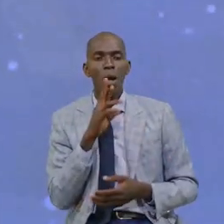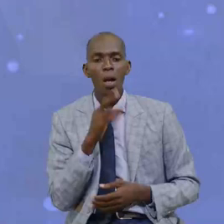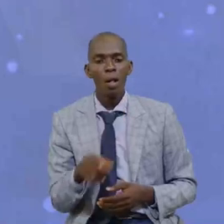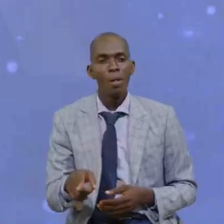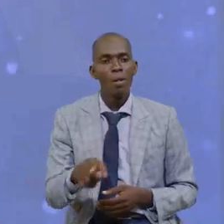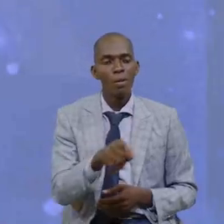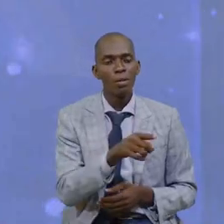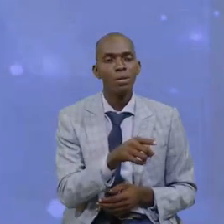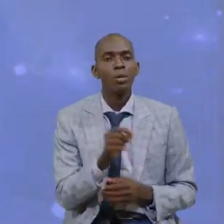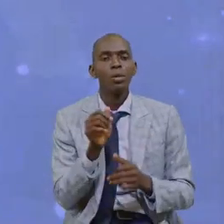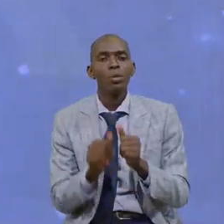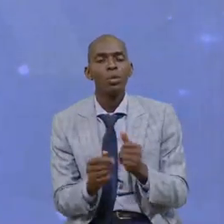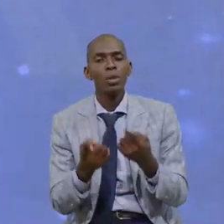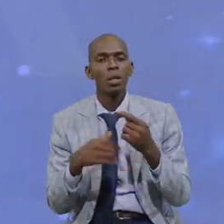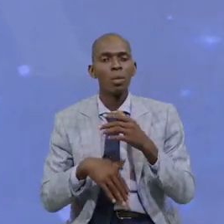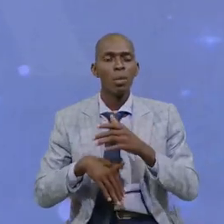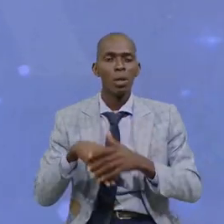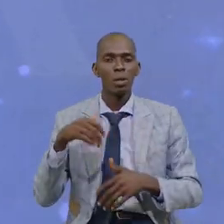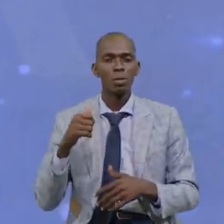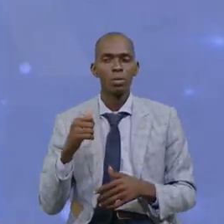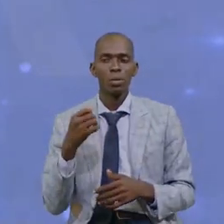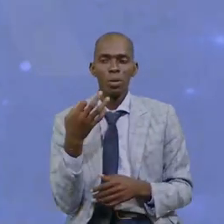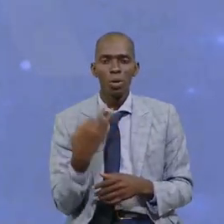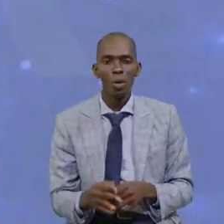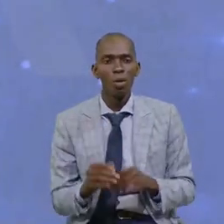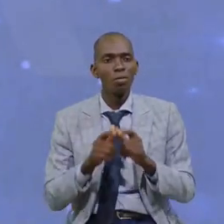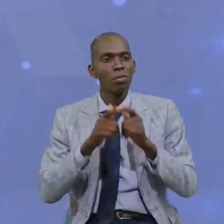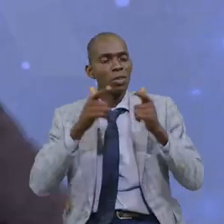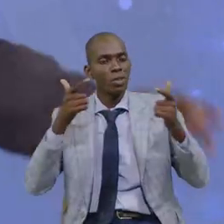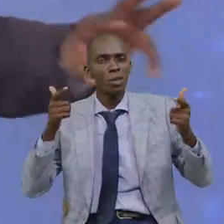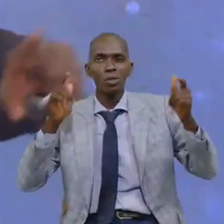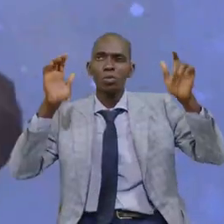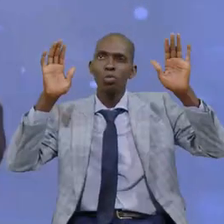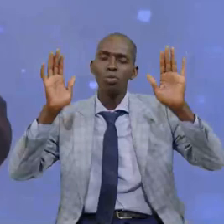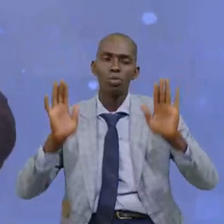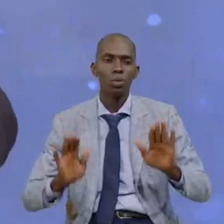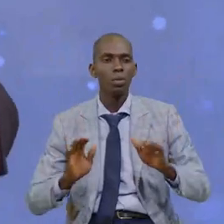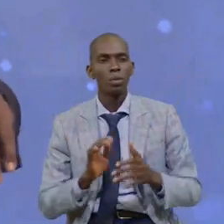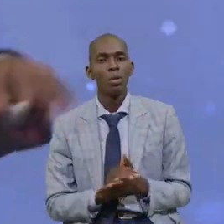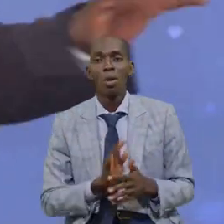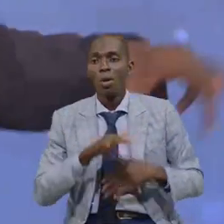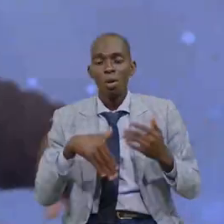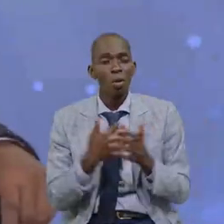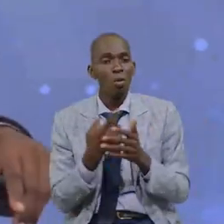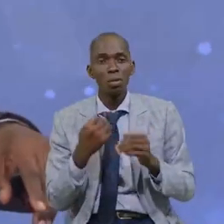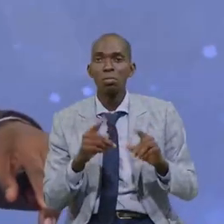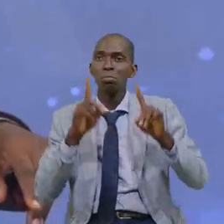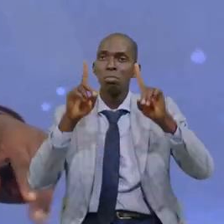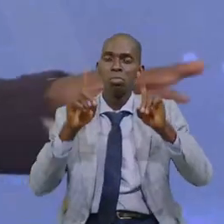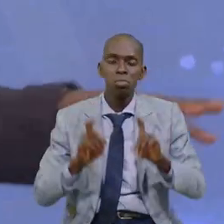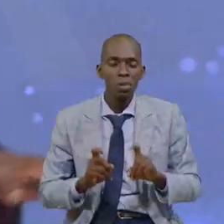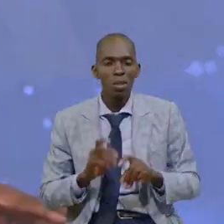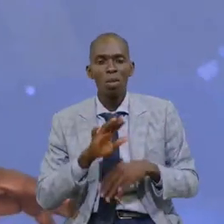ce sont ceux qui viennent de la grande tribulation. Toutes